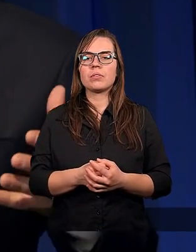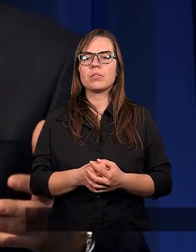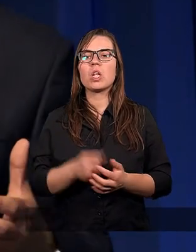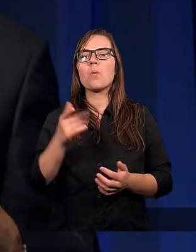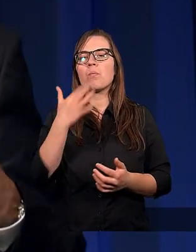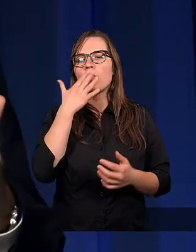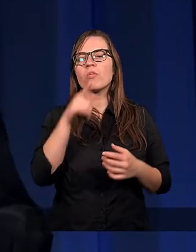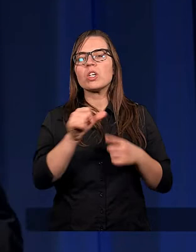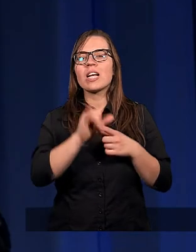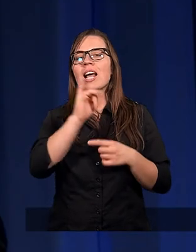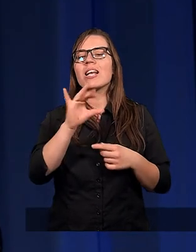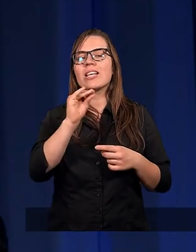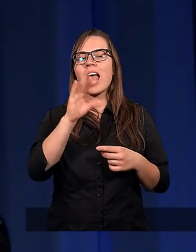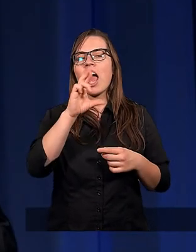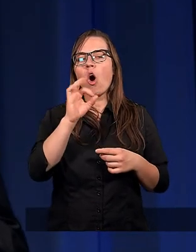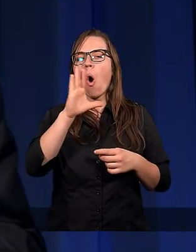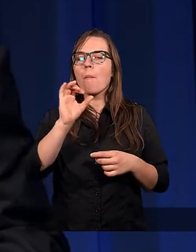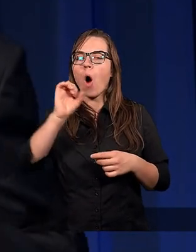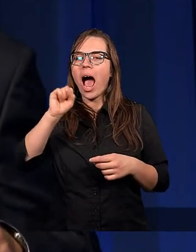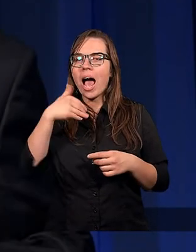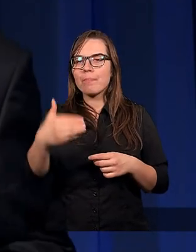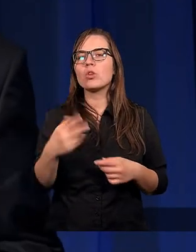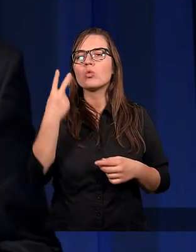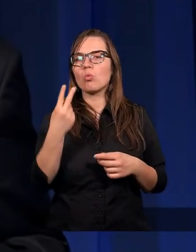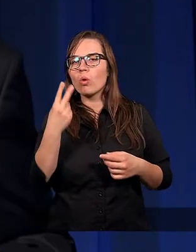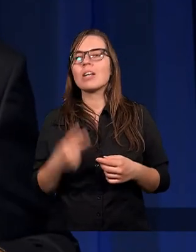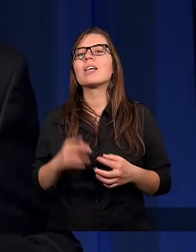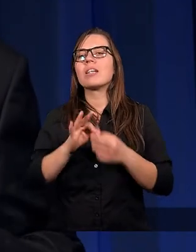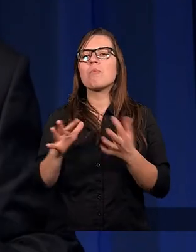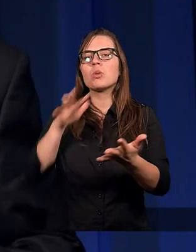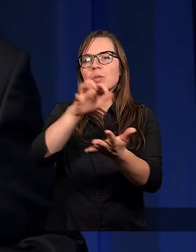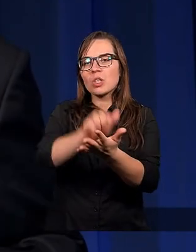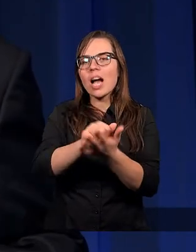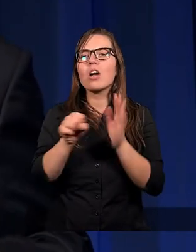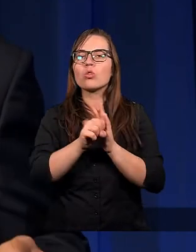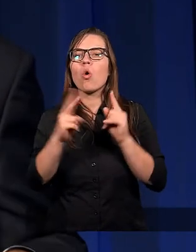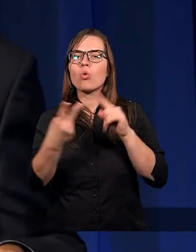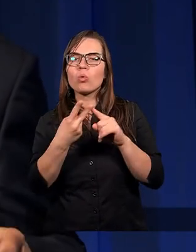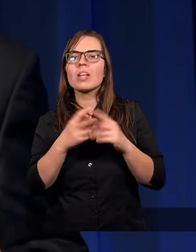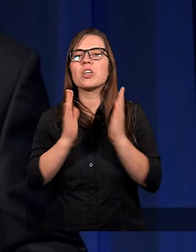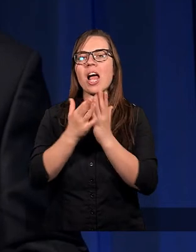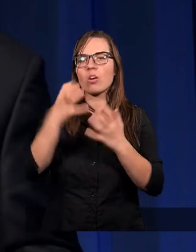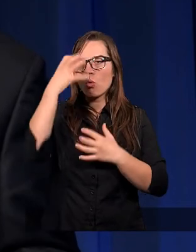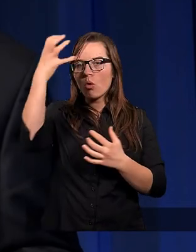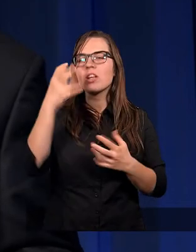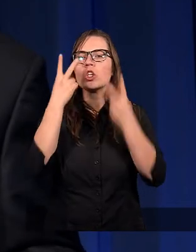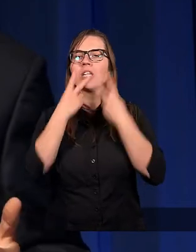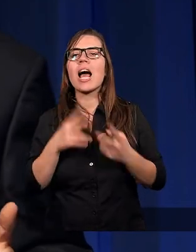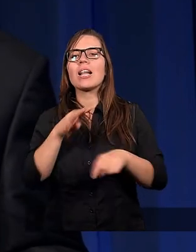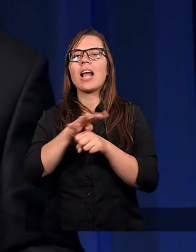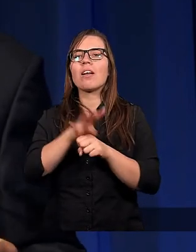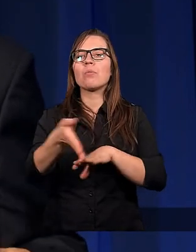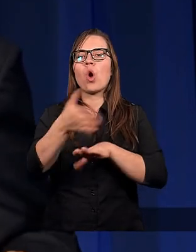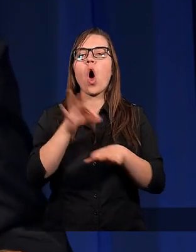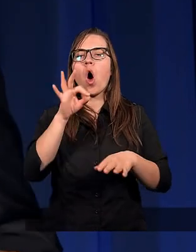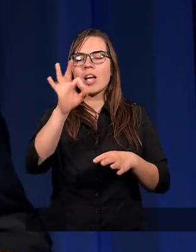My mówimy, że jest to Jeroboam II. Rzeczywiście, słuchajcie, gdybyśmy sięgali do drugiej Księgi Królewskiej i czytali w 14 rozdziale